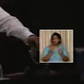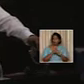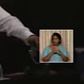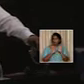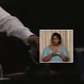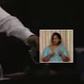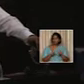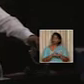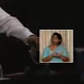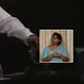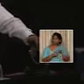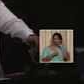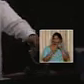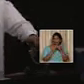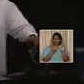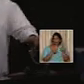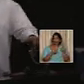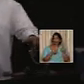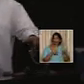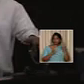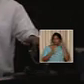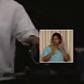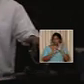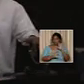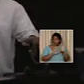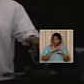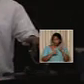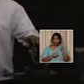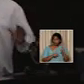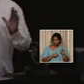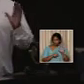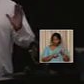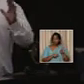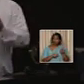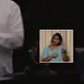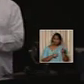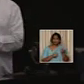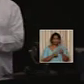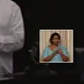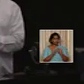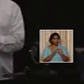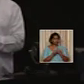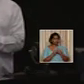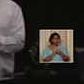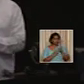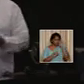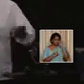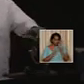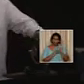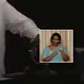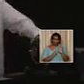अमतरव एक दुरा वेन्नपुलवांग एपिलम दत्न एपिलम संगरण स्वाबली